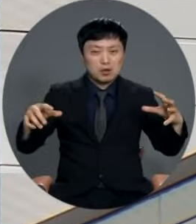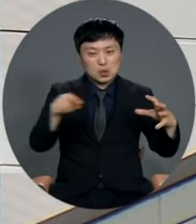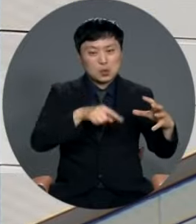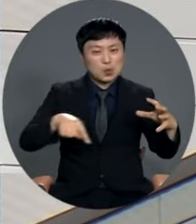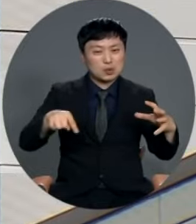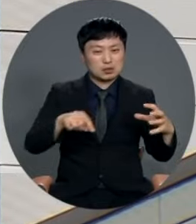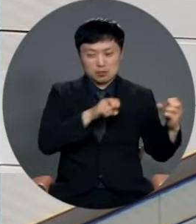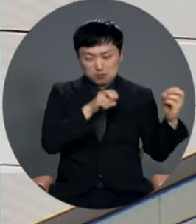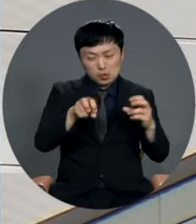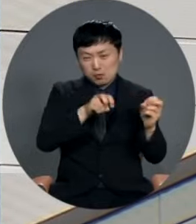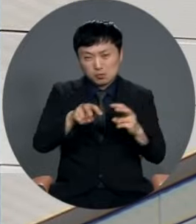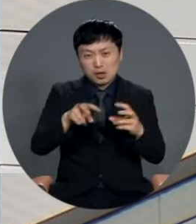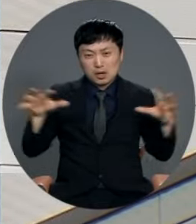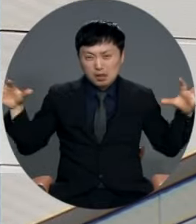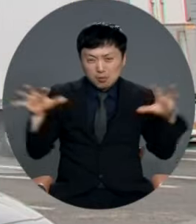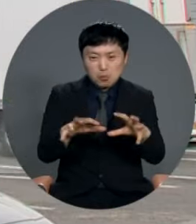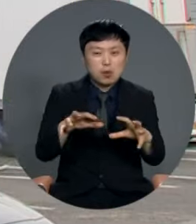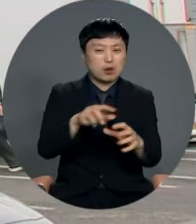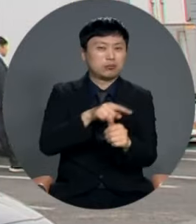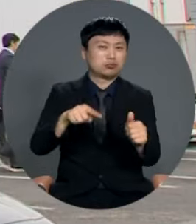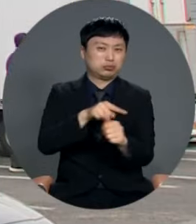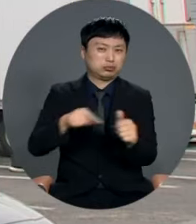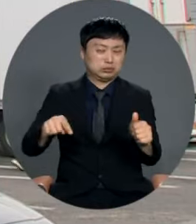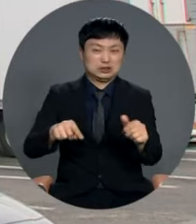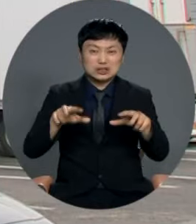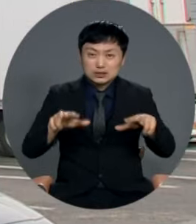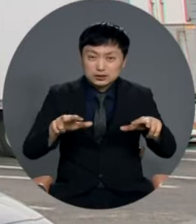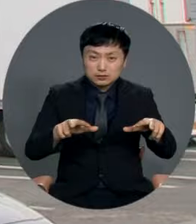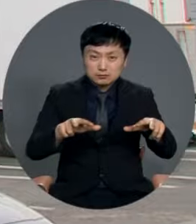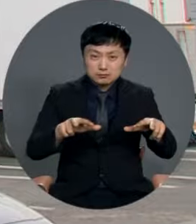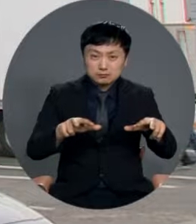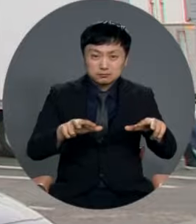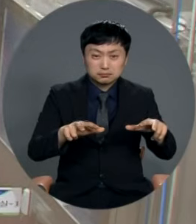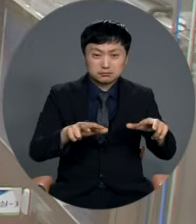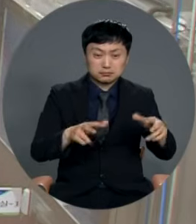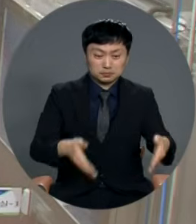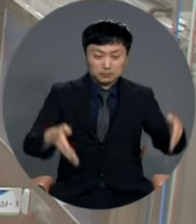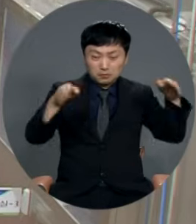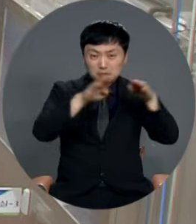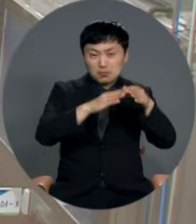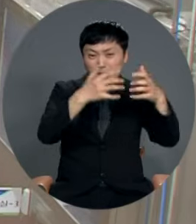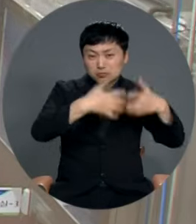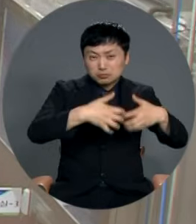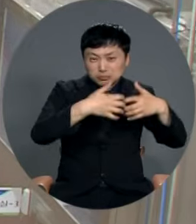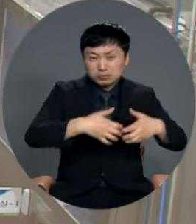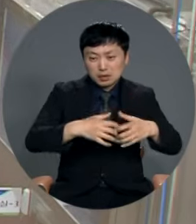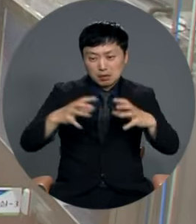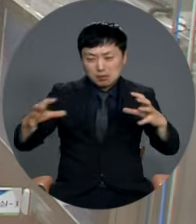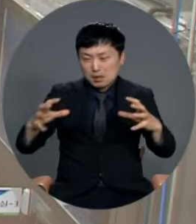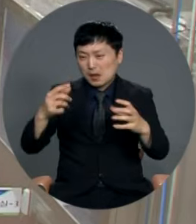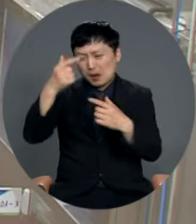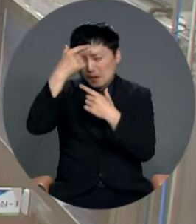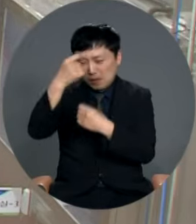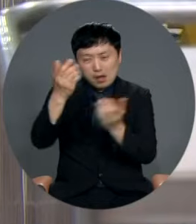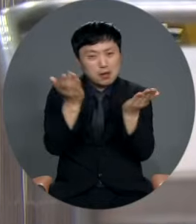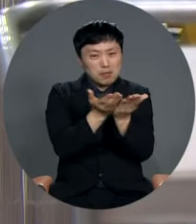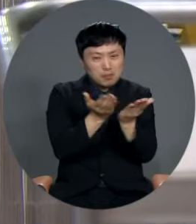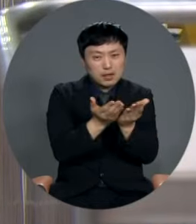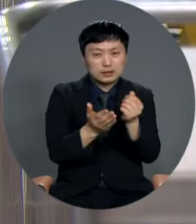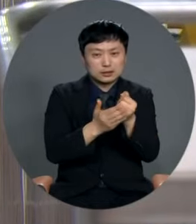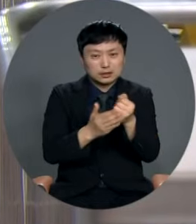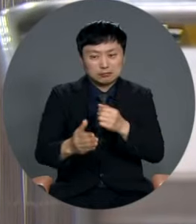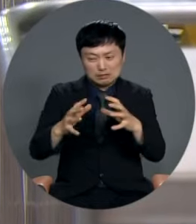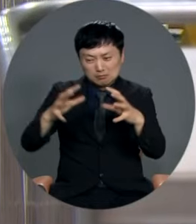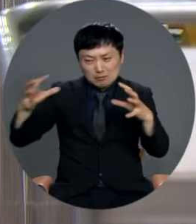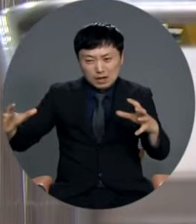이곳에 넣겠다는 계획인데 이미 시설과 장비들이 모두 규격돈 크기에 맞춰져 있어서 무게와 크기가 두 배가